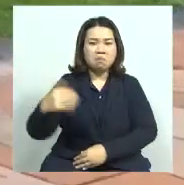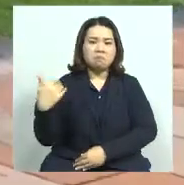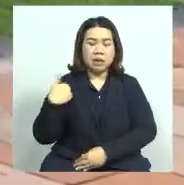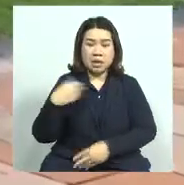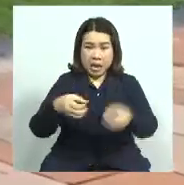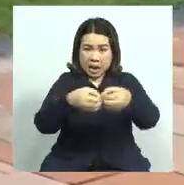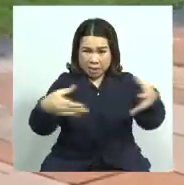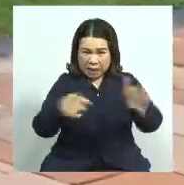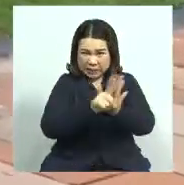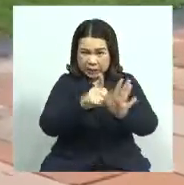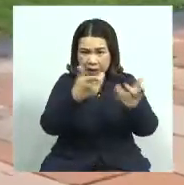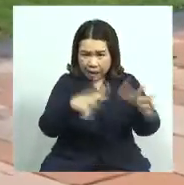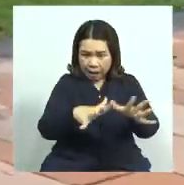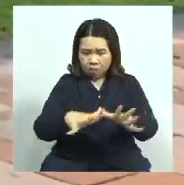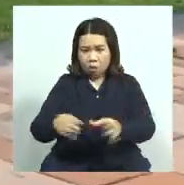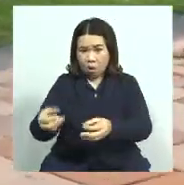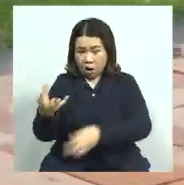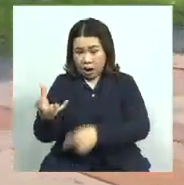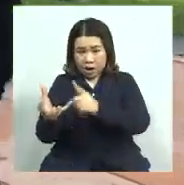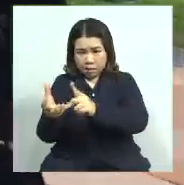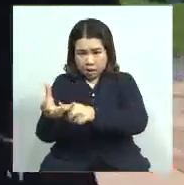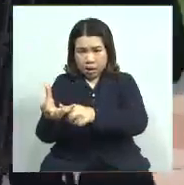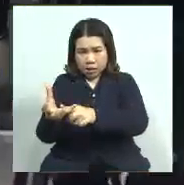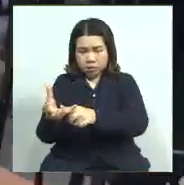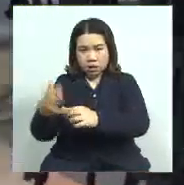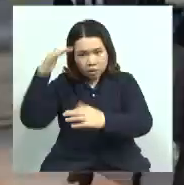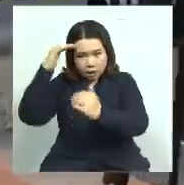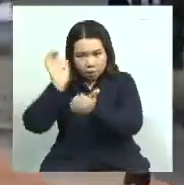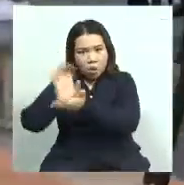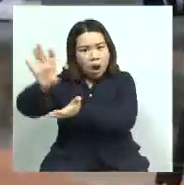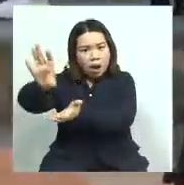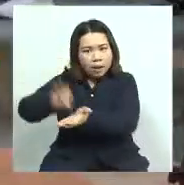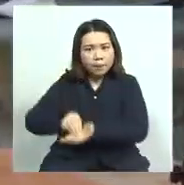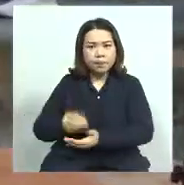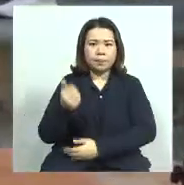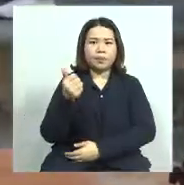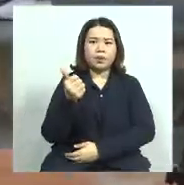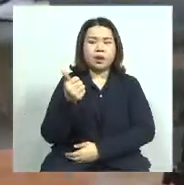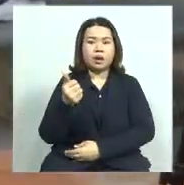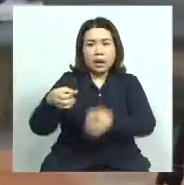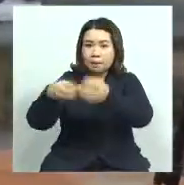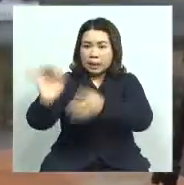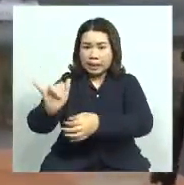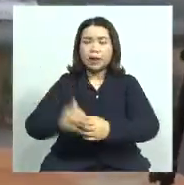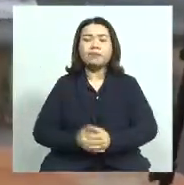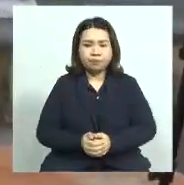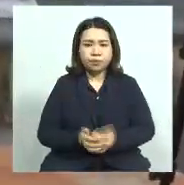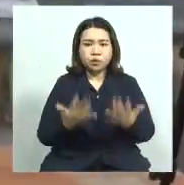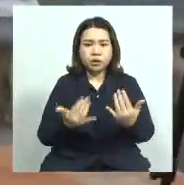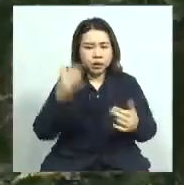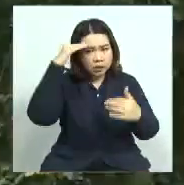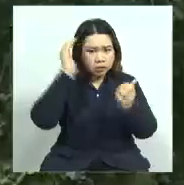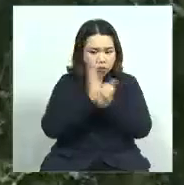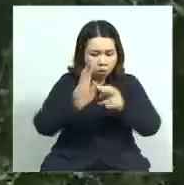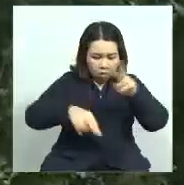1ลูกนะครับระเบิดไปแล้วแล้วก็อีก1ลูกเนี่ยนะฮะเจ้าหน้าที่ EOD เนี่ยสามารถเก็บกู้ไว้ได้เบื้องต้นเจ้าหน้าที่ก็ได้ตรวจส